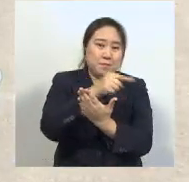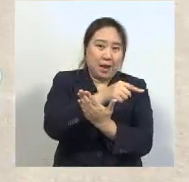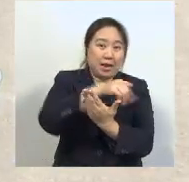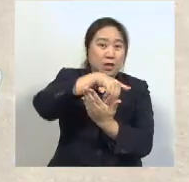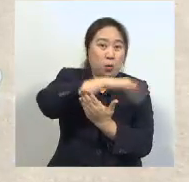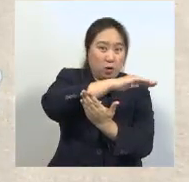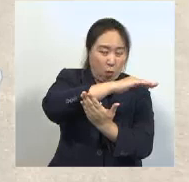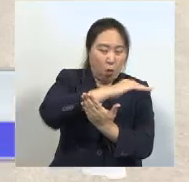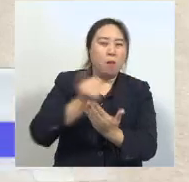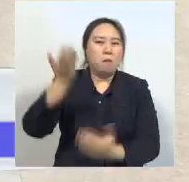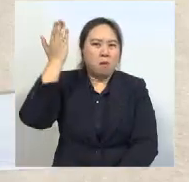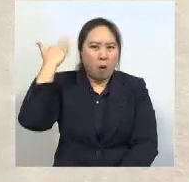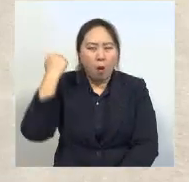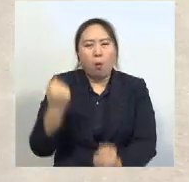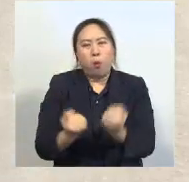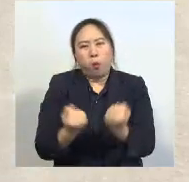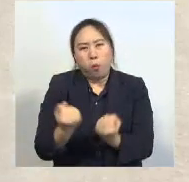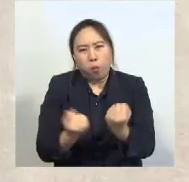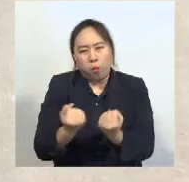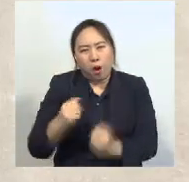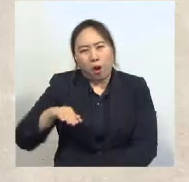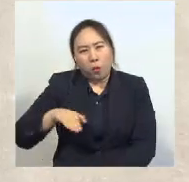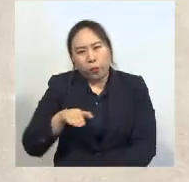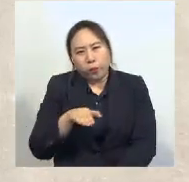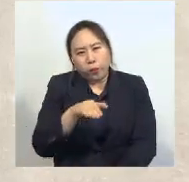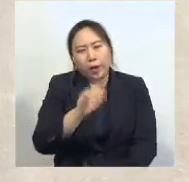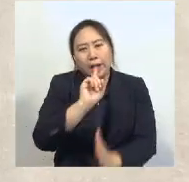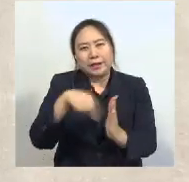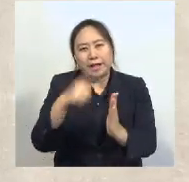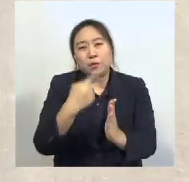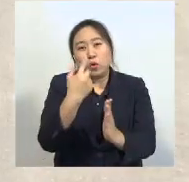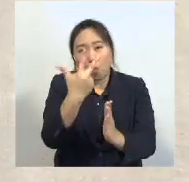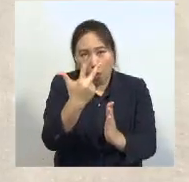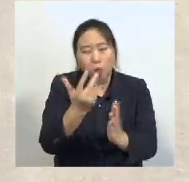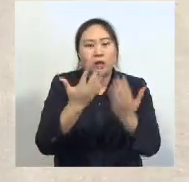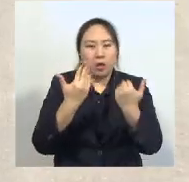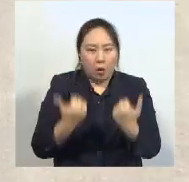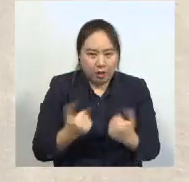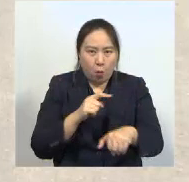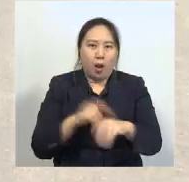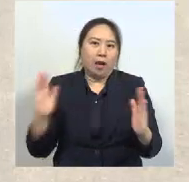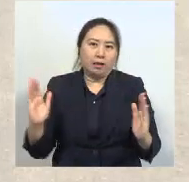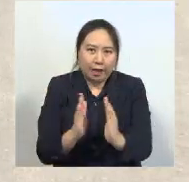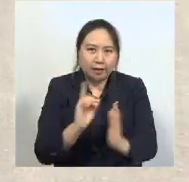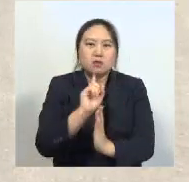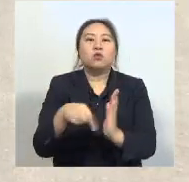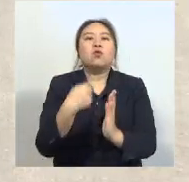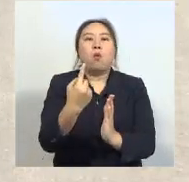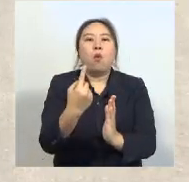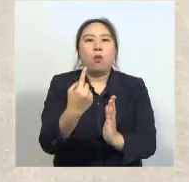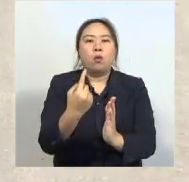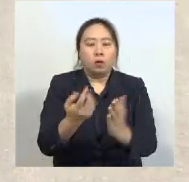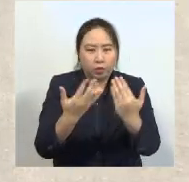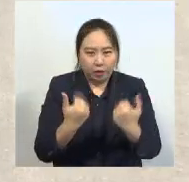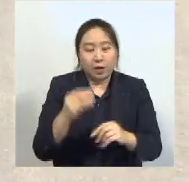คตะวันตกค่ะจากเดิมนะคะที่ใช้ระยะเวลาในการเดินทางประมาณ3ชั่วโมงค่ะจะล่นระยะเวลาเหลือเพียง1ชั่วโมงเท่านั้นและโคร